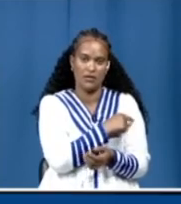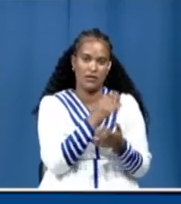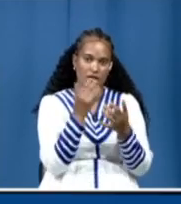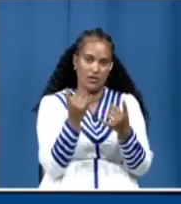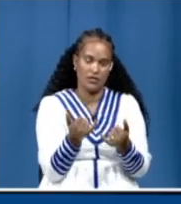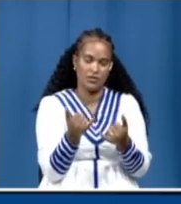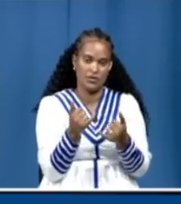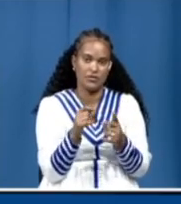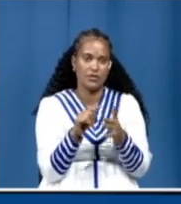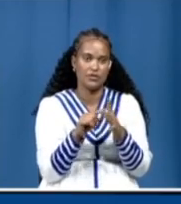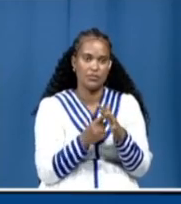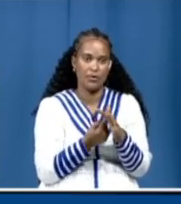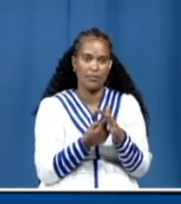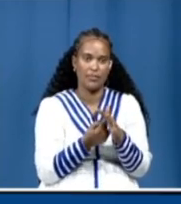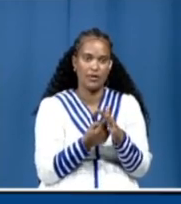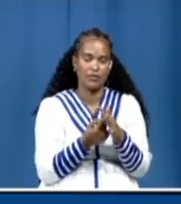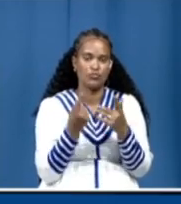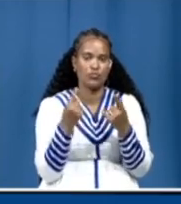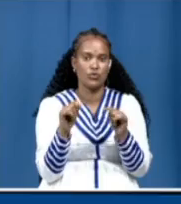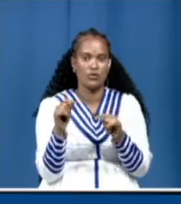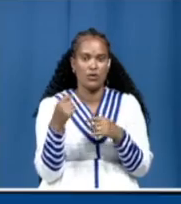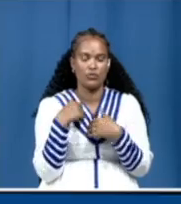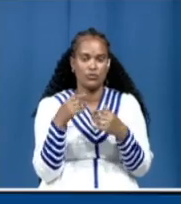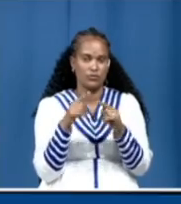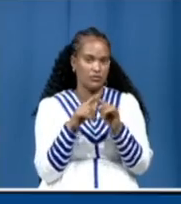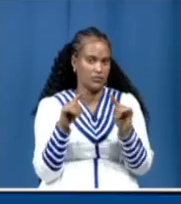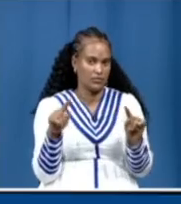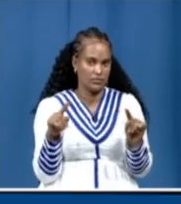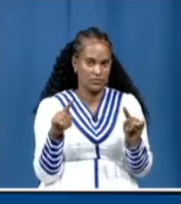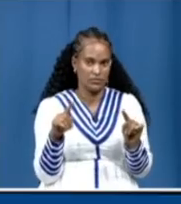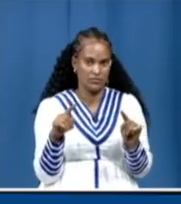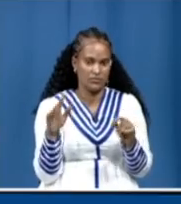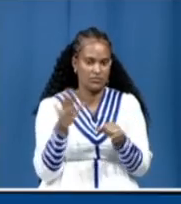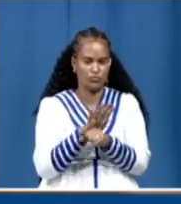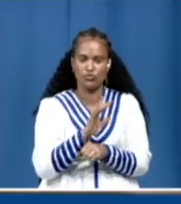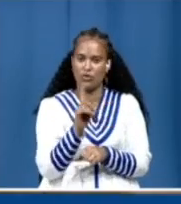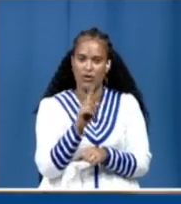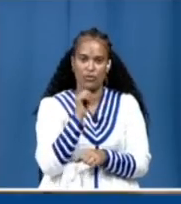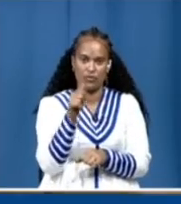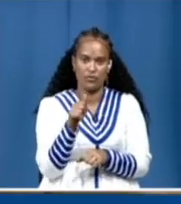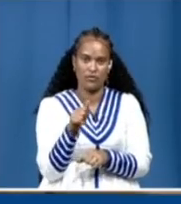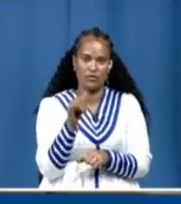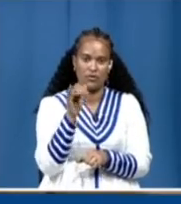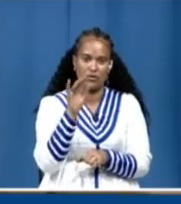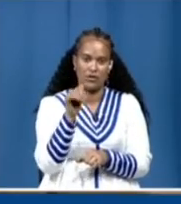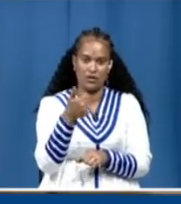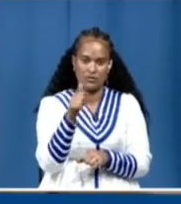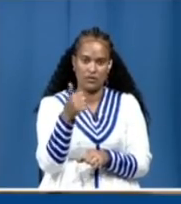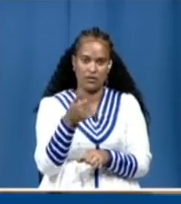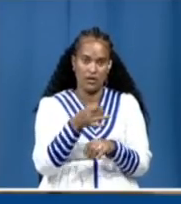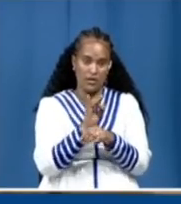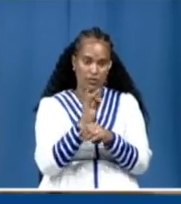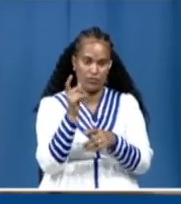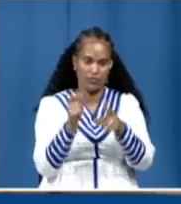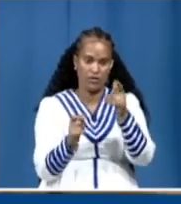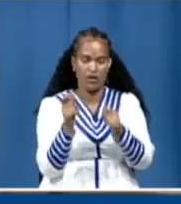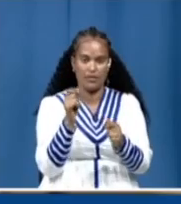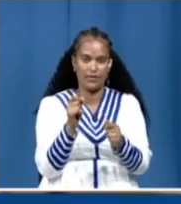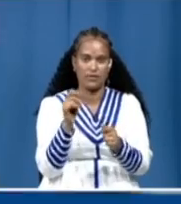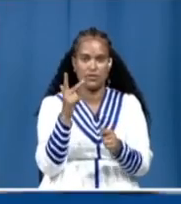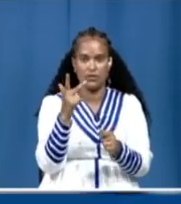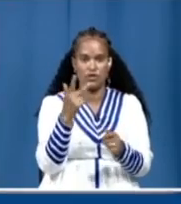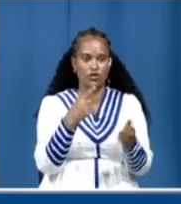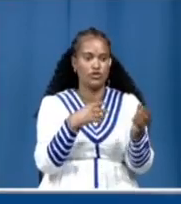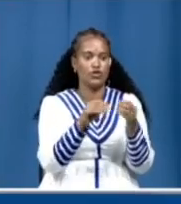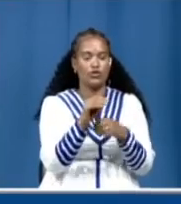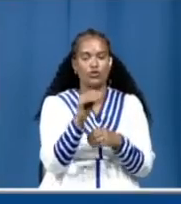حجیز تجمع مرا زو مکر مکرات ها تلوگن زتمالی کنن عصرتری ترت حالیان سلسله